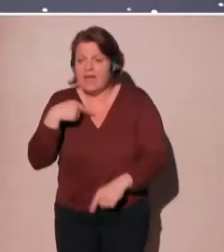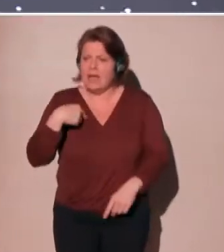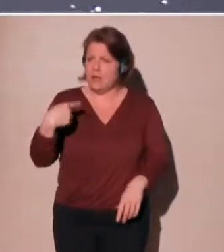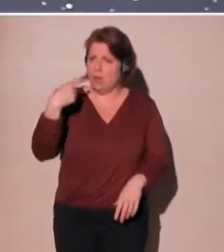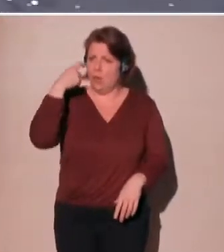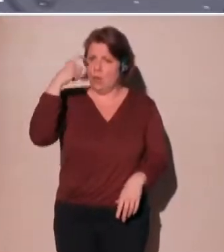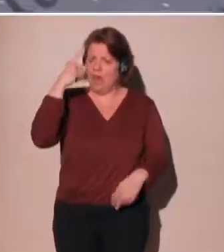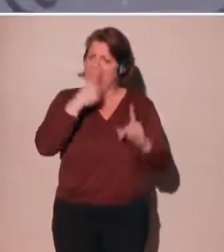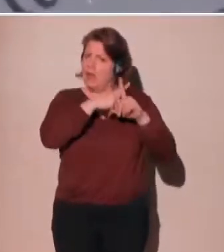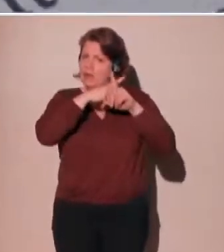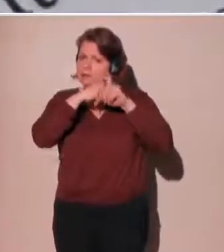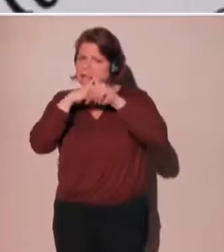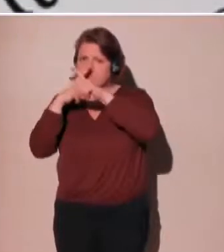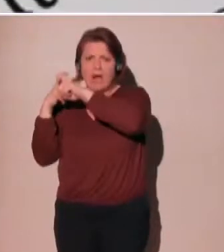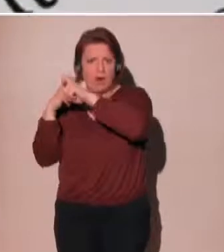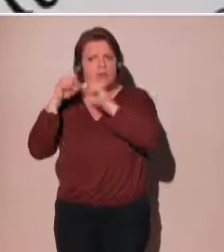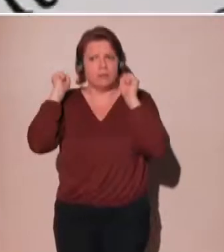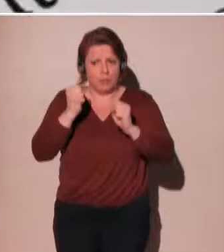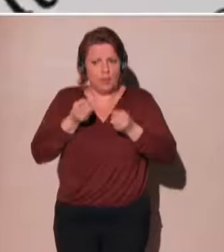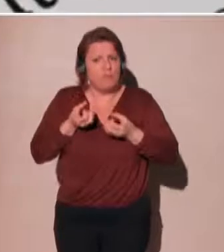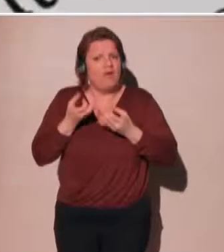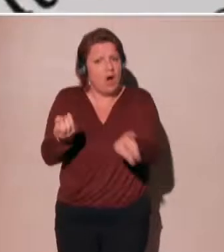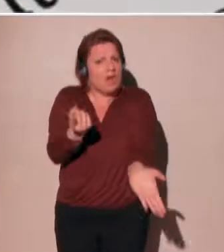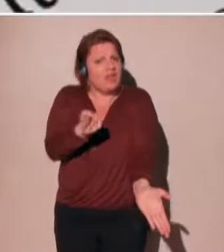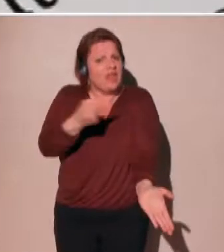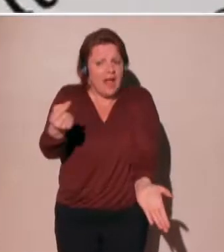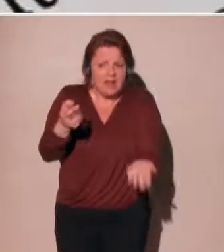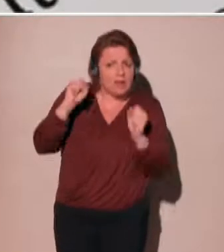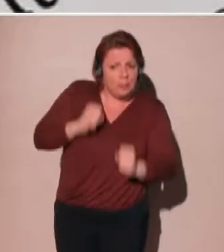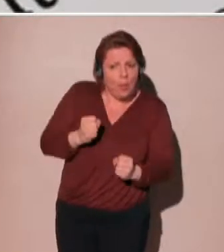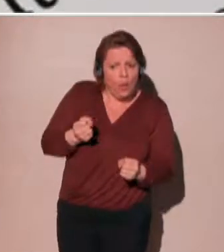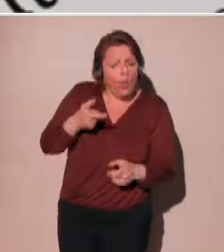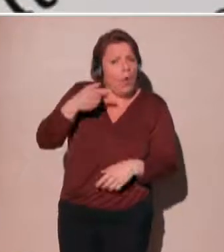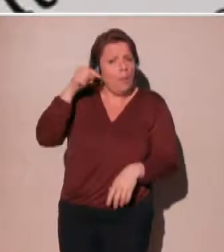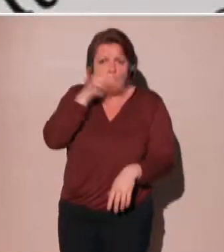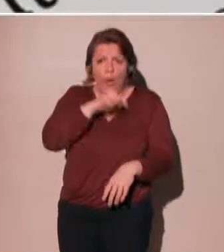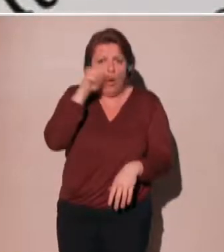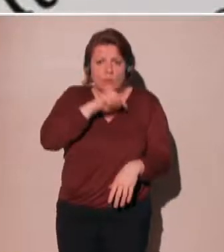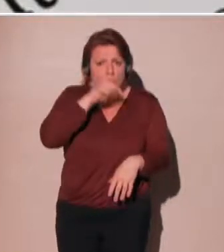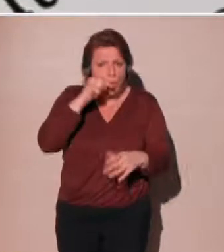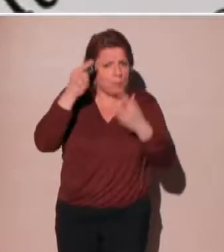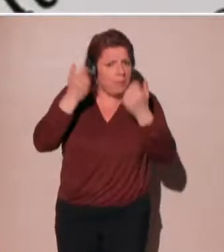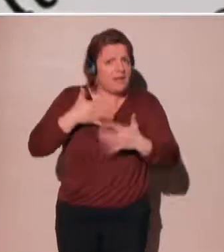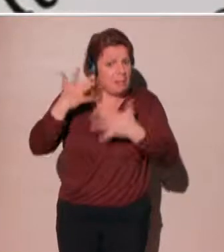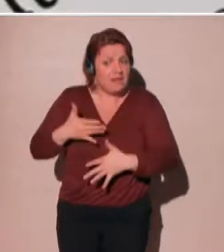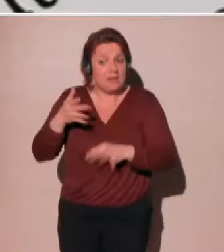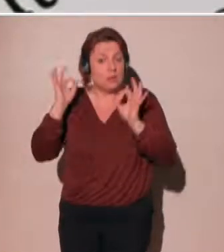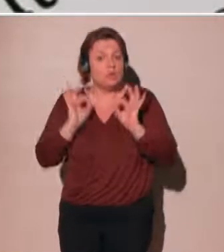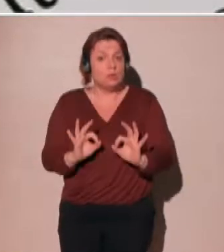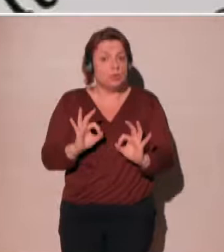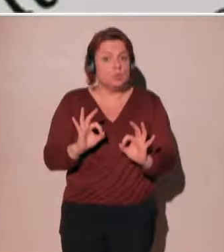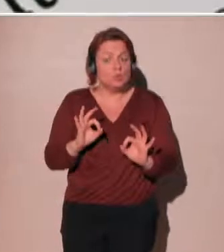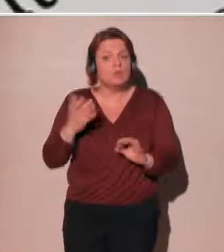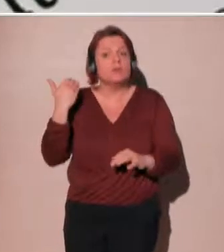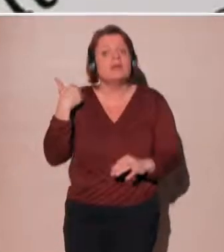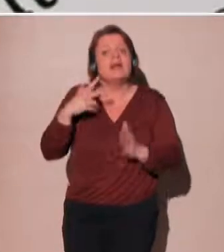peuvent également avoir un effet néfaste. Ça peut être des mensonges mathématiques. Et c'est précisément ce qu'on s'est trouvé avec cette